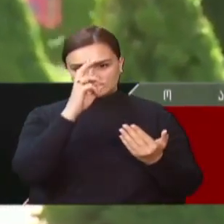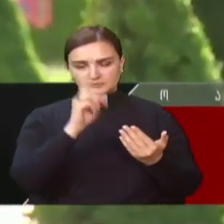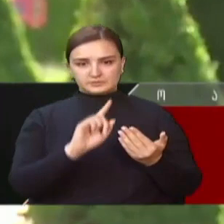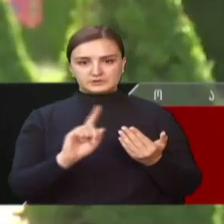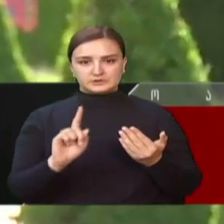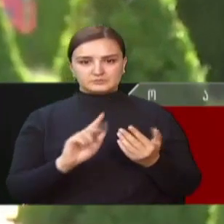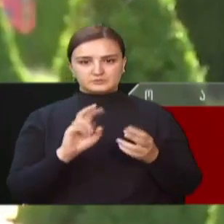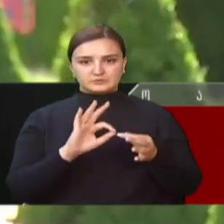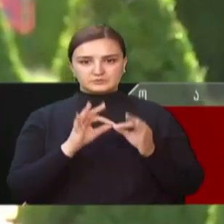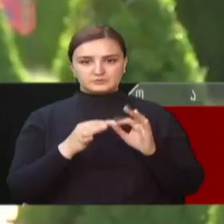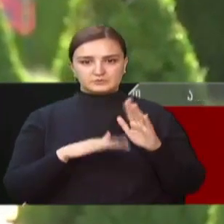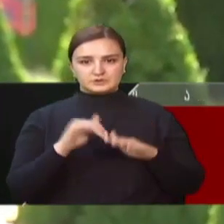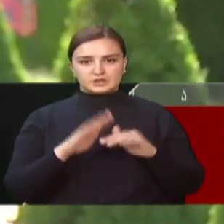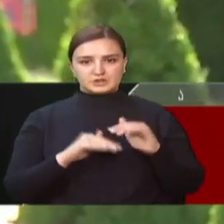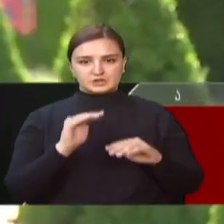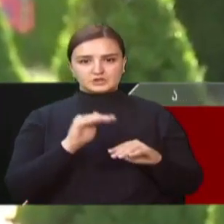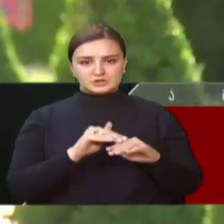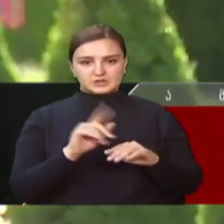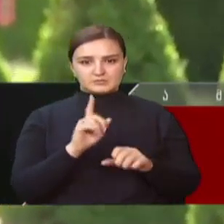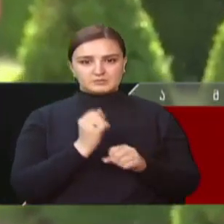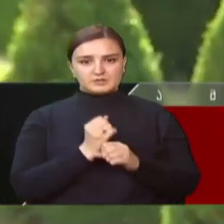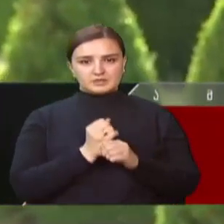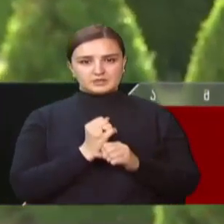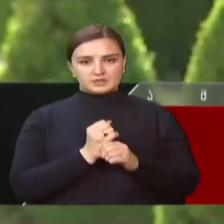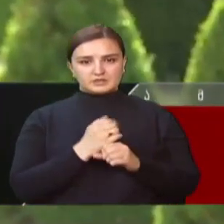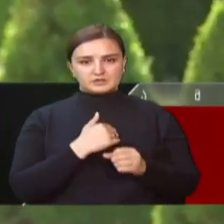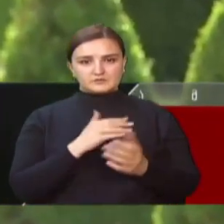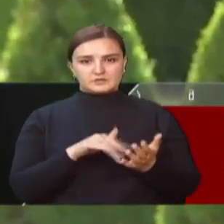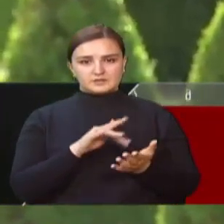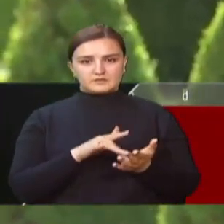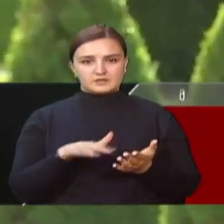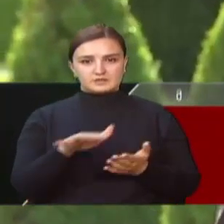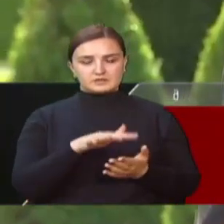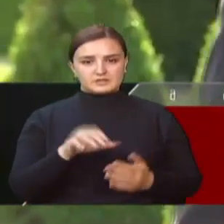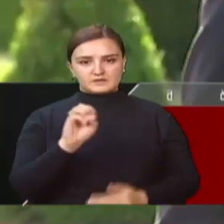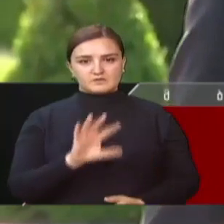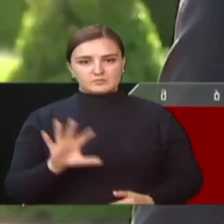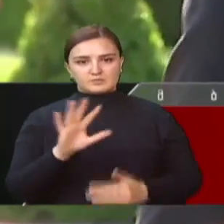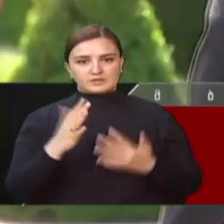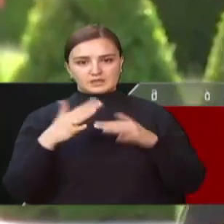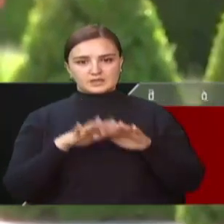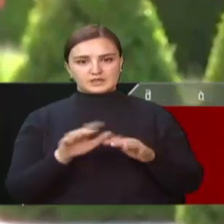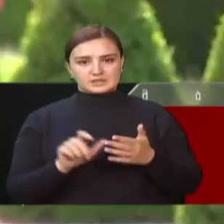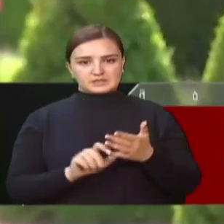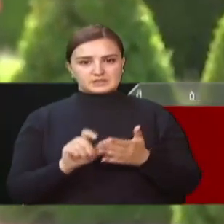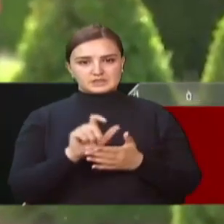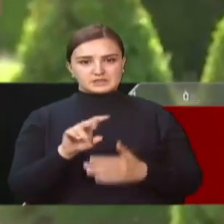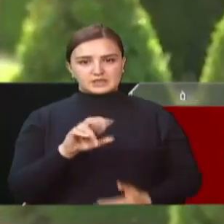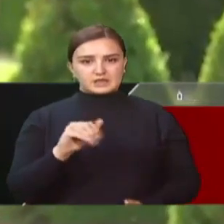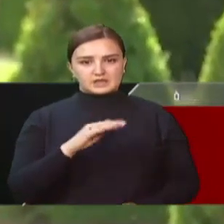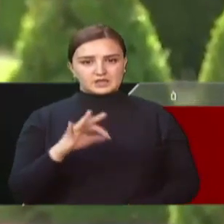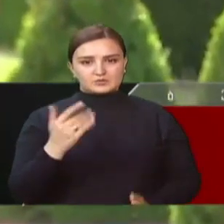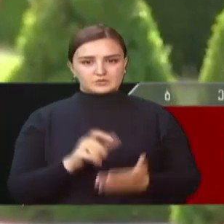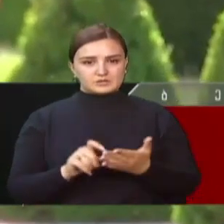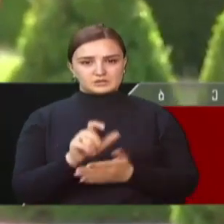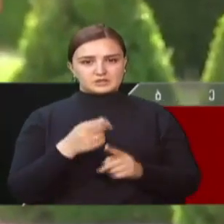რაიმე კონკრეტული ხელშესახები გააკეთა ჩვენი ქვეყნის ევროინტეგრაციის გზაზე ან იგივე ნატოს გზაზე, ეს ვარ